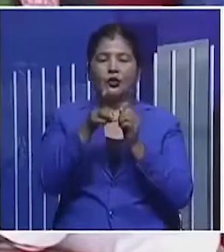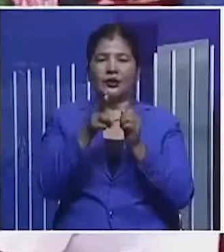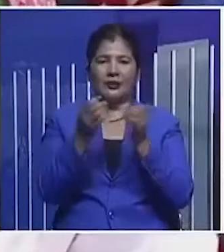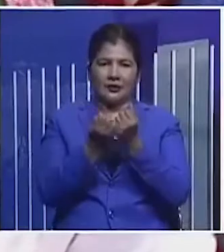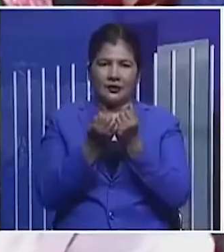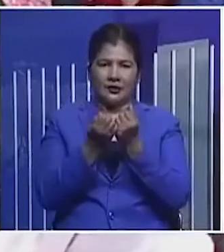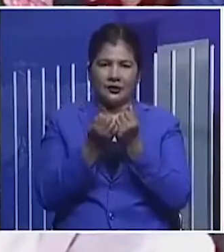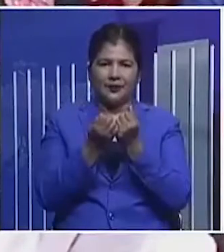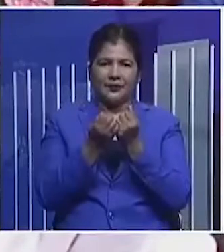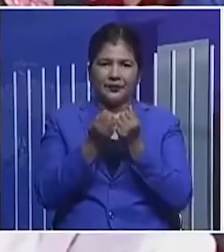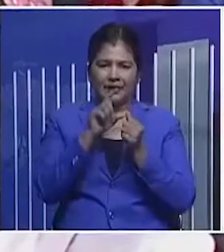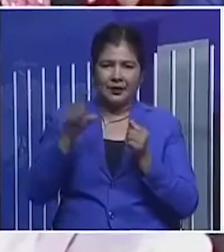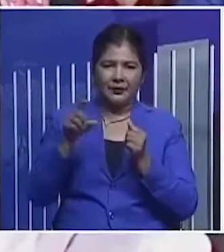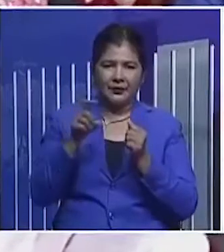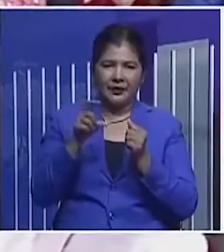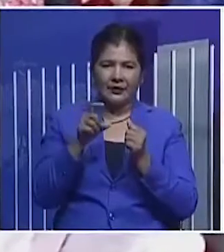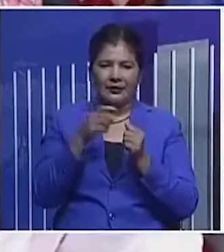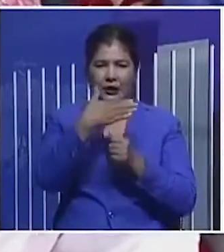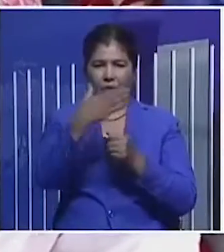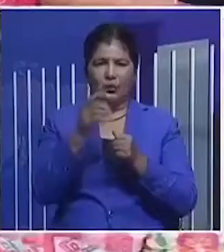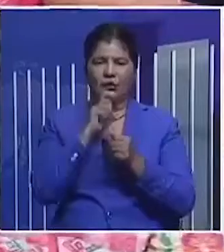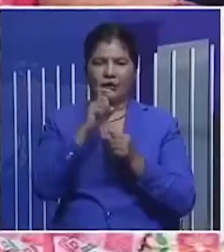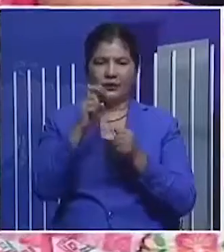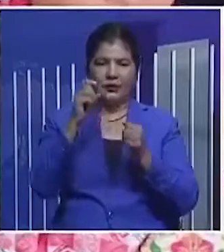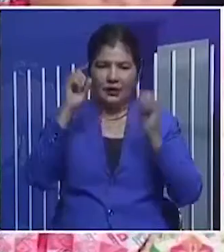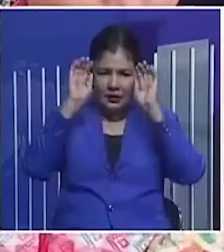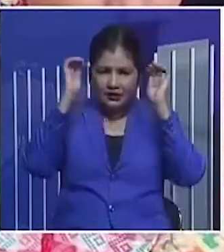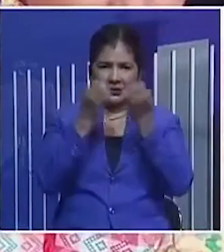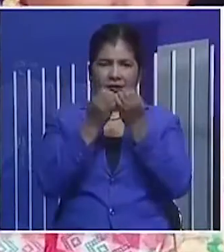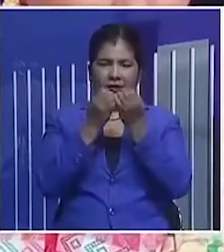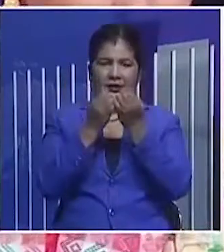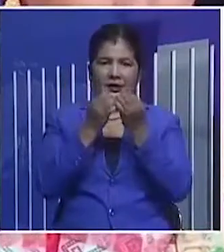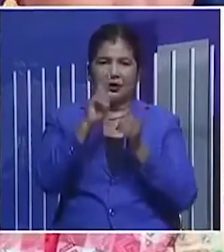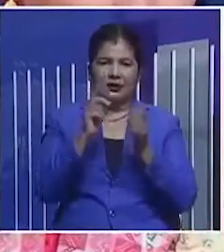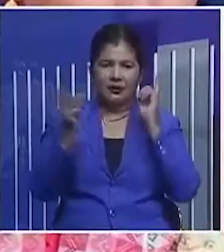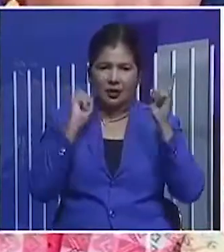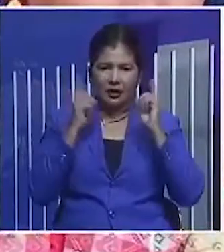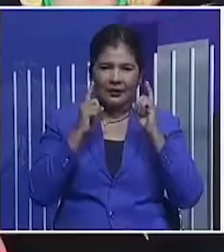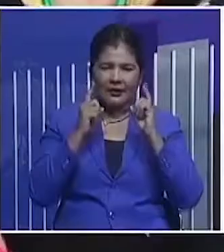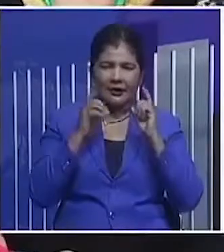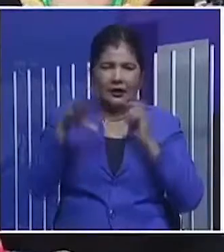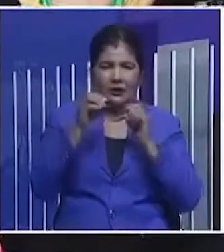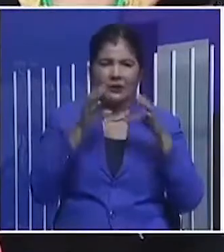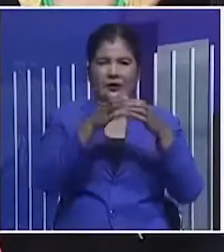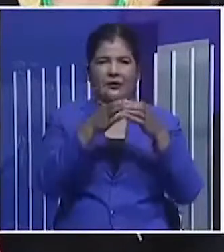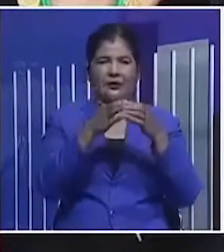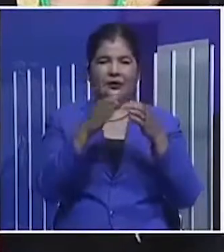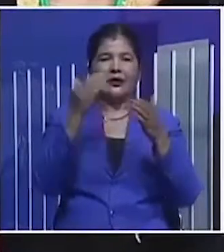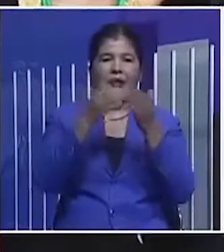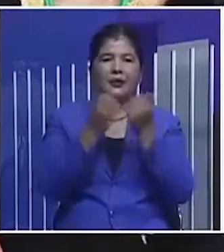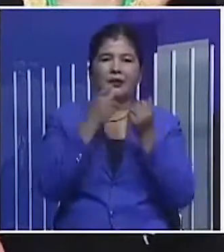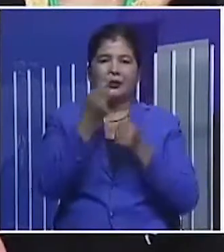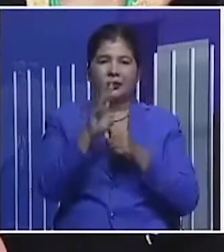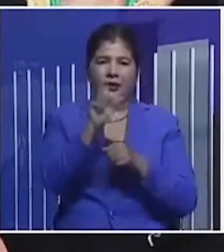विमला अर्यालले नेपाली लोककला संस्कृतिको संरक्षण सम्वर्धनका लागि नगरपालिका हरेक पक्षबाट लागिपर्ने